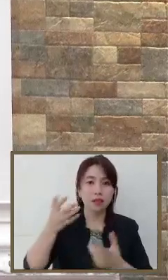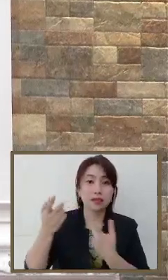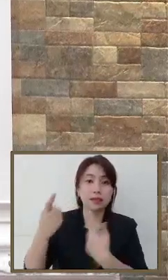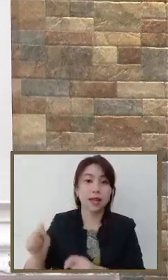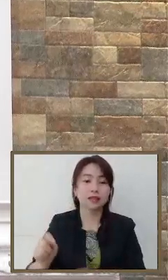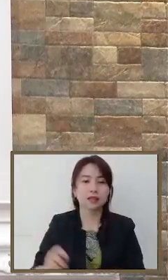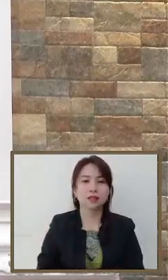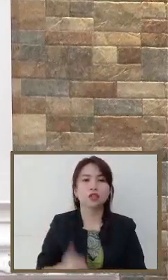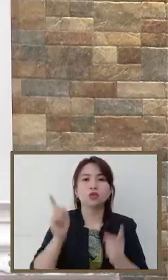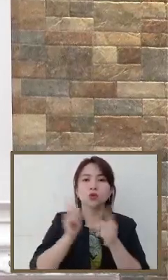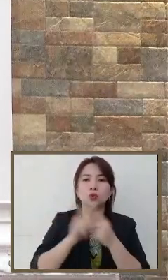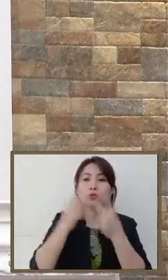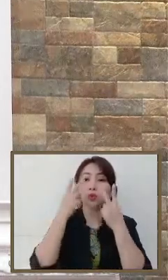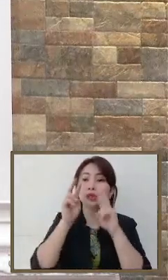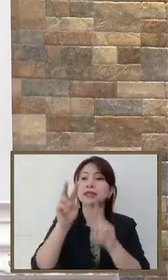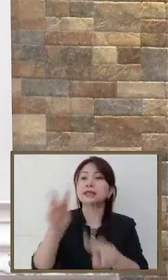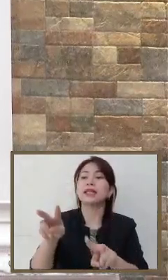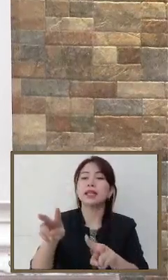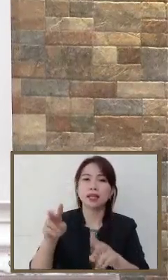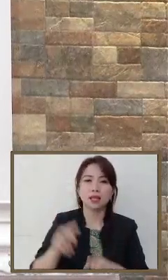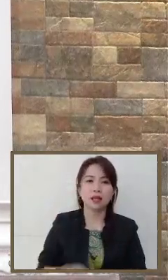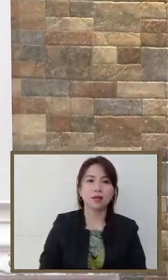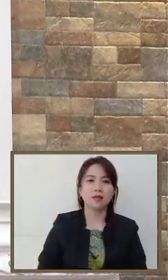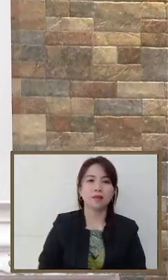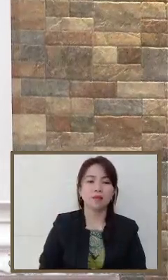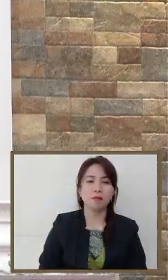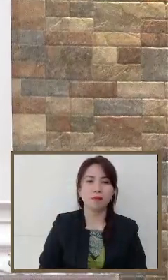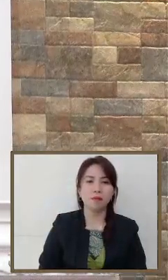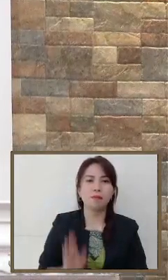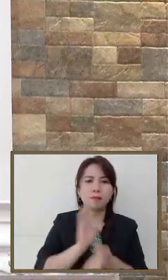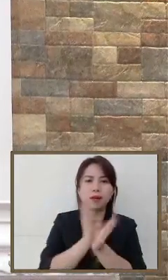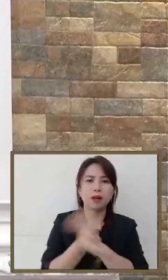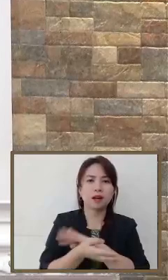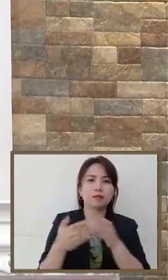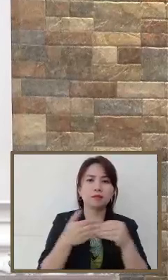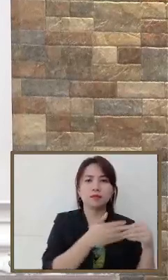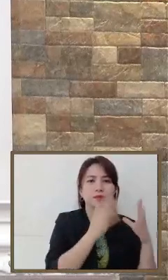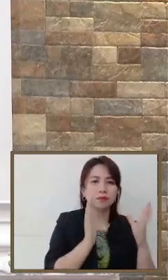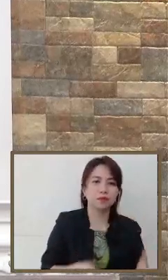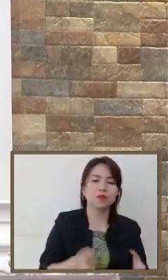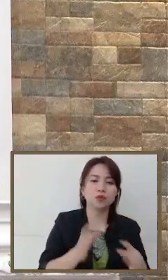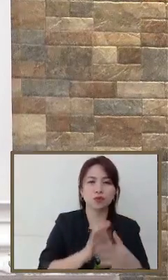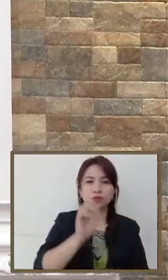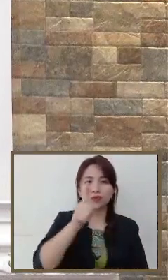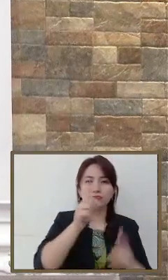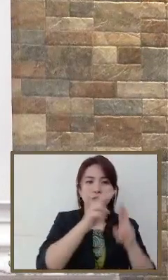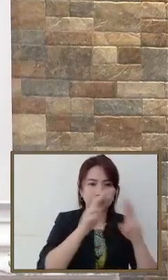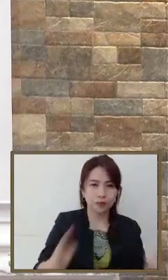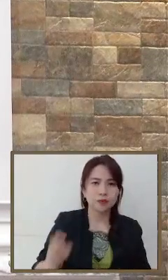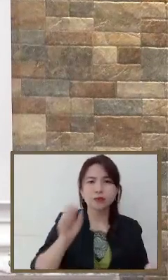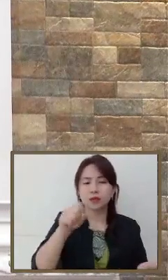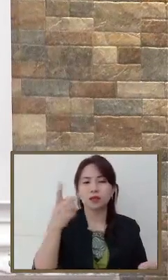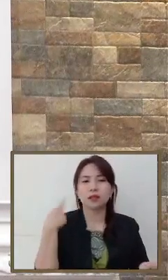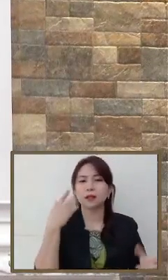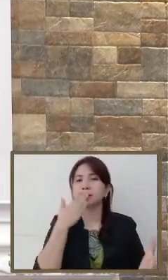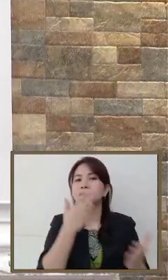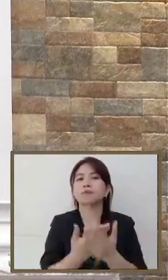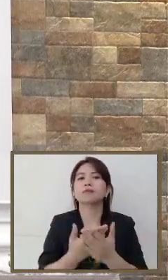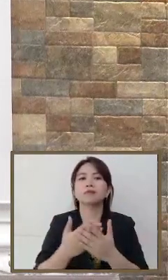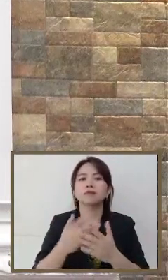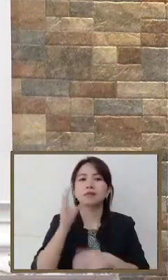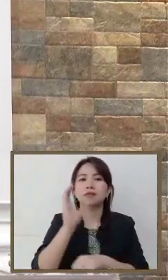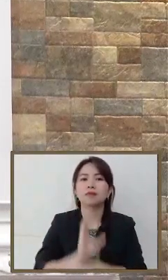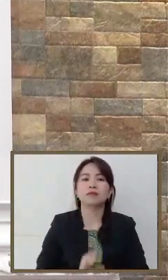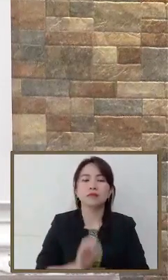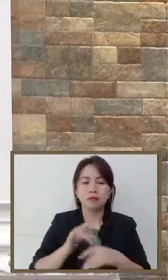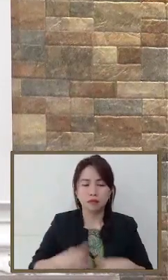mag overseer ng bahay merong magandang kalagay si Joseph pero dapat hindi to nagtatapos